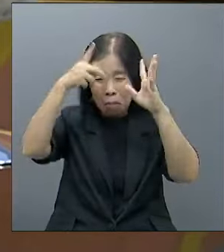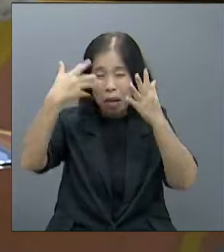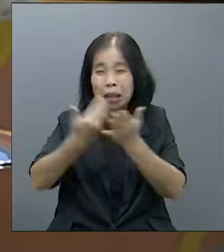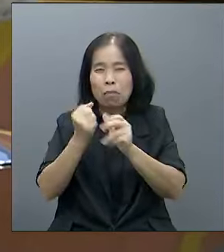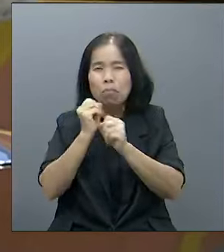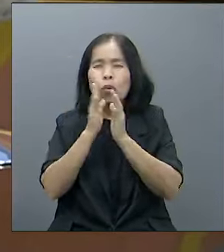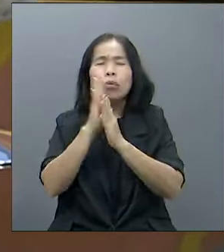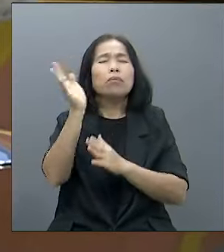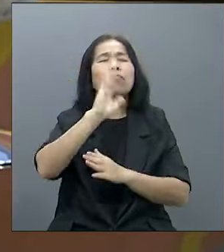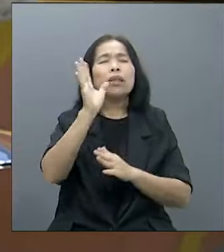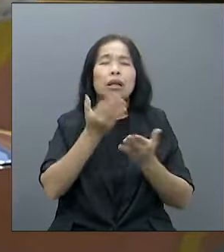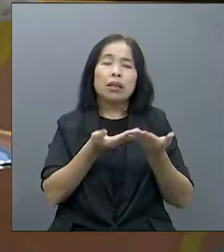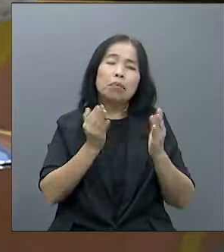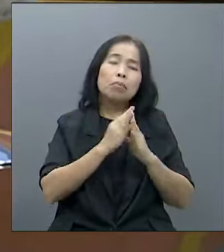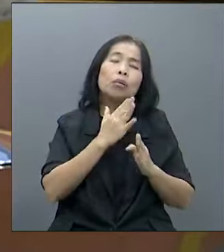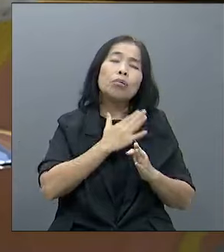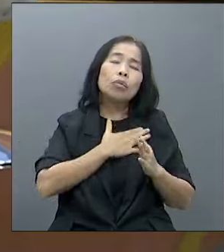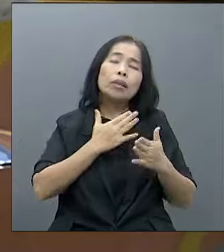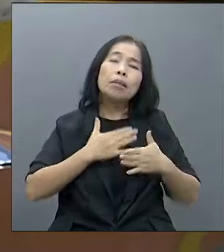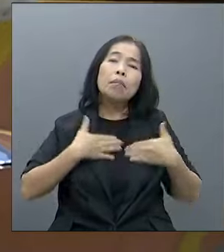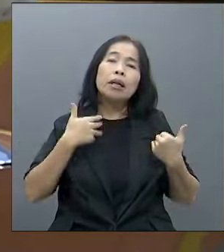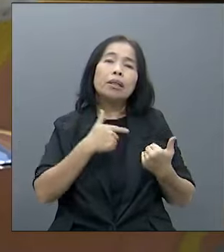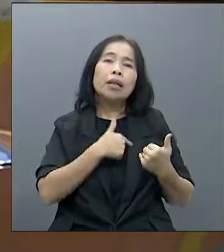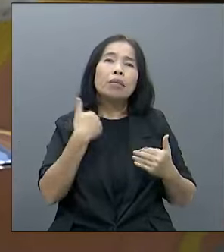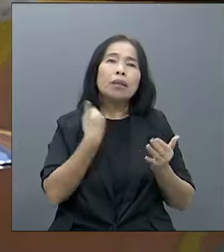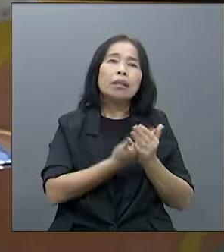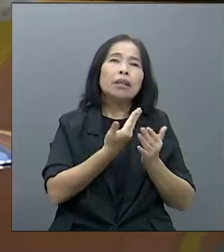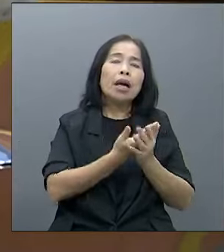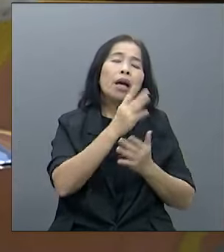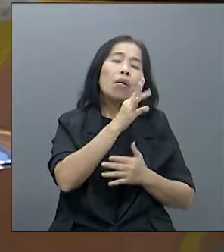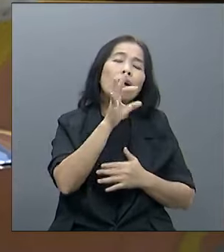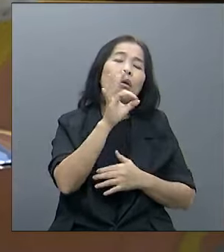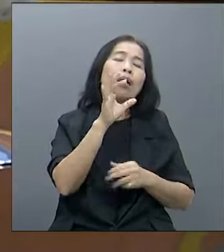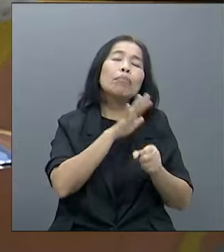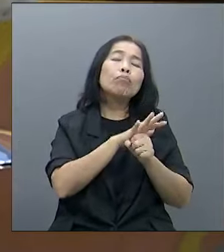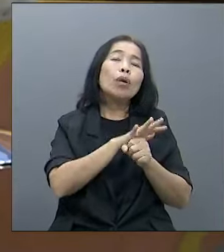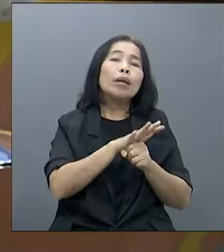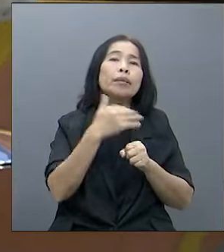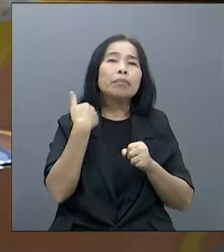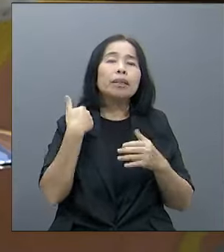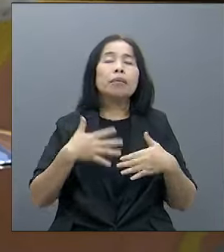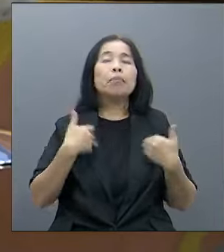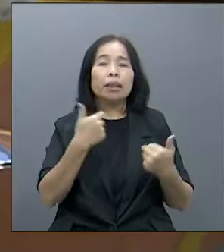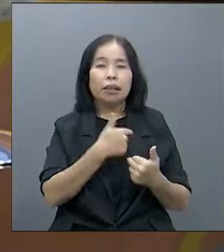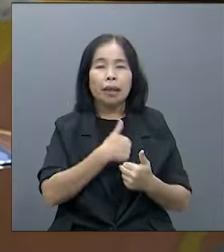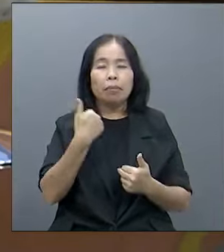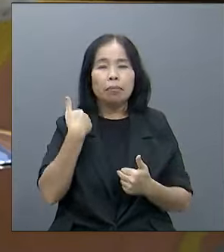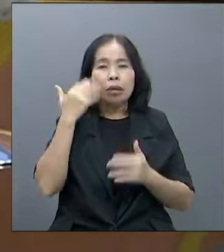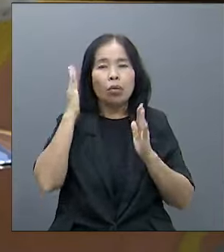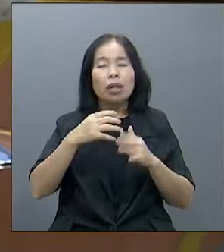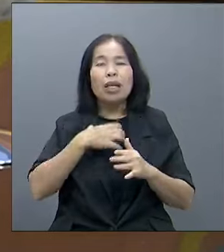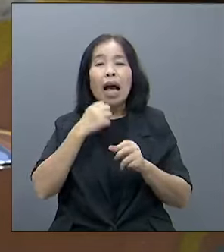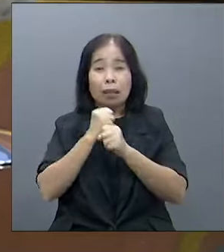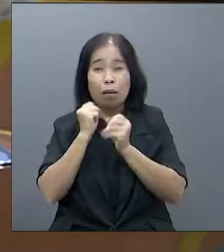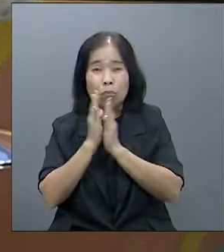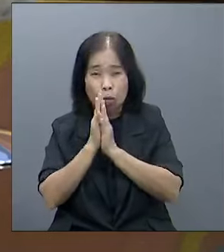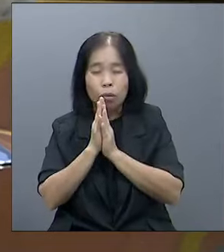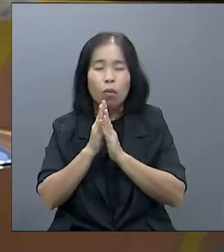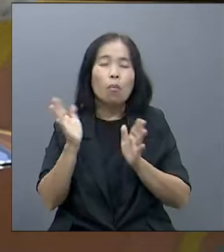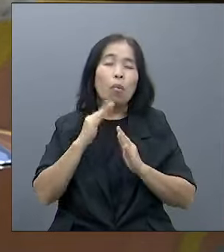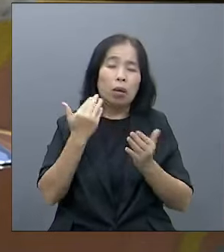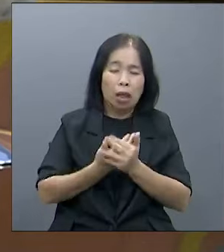ราสบายใจแค่999บาทสมมตินะคุณผู้ชมตัวเลขสมมติขึ้นมาเอาที่เราสบายใจเพราะว่าบางคนอยากได้บุญเยอะจ่ายเยอะแต่เราไม่